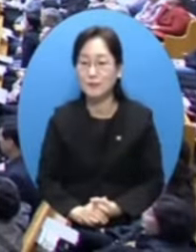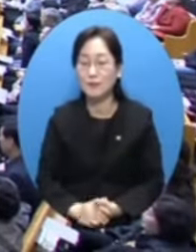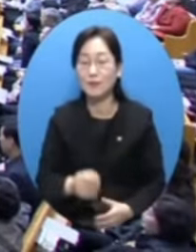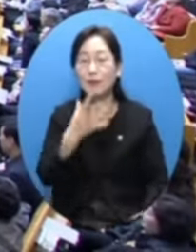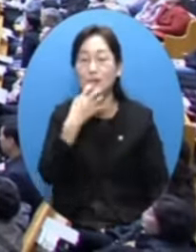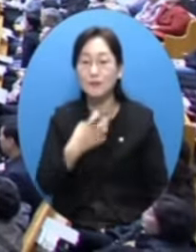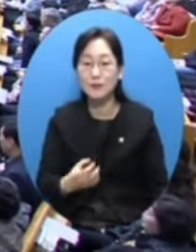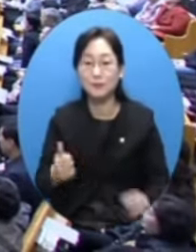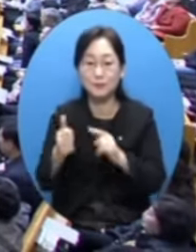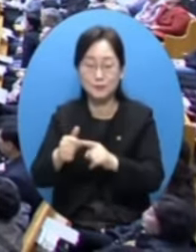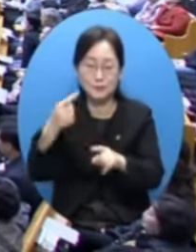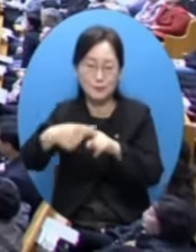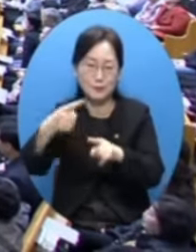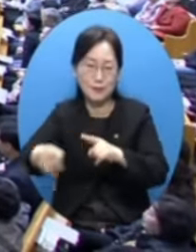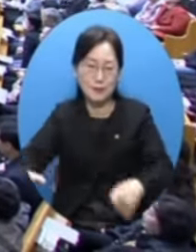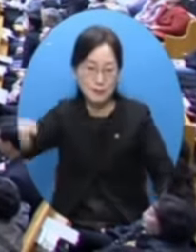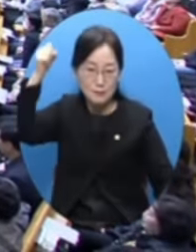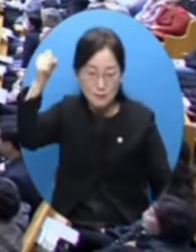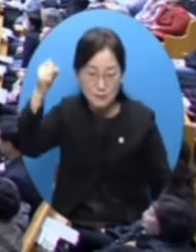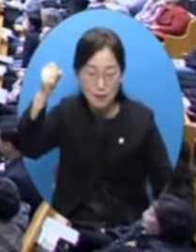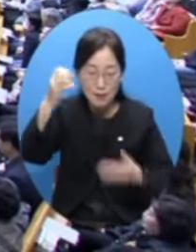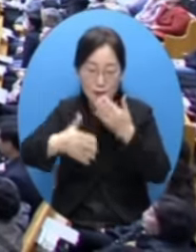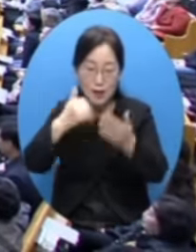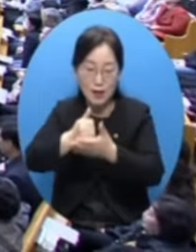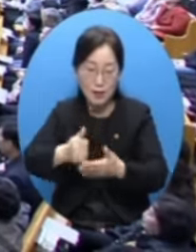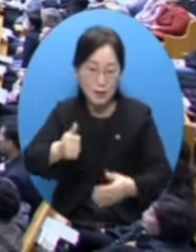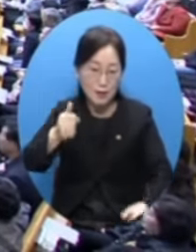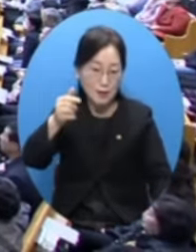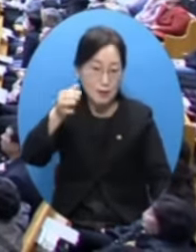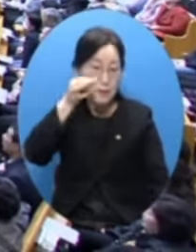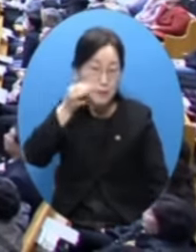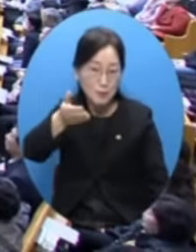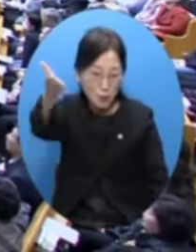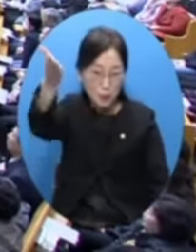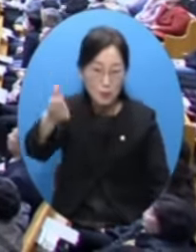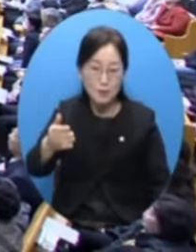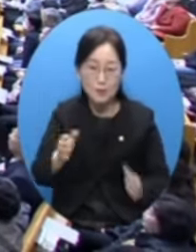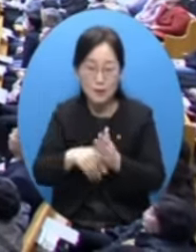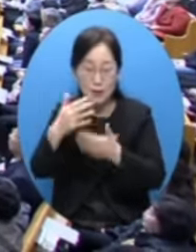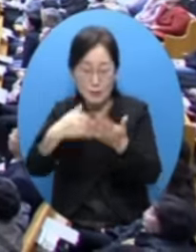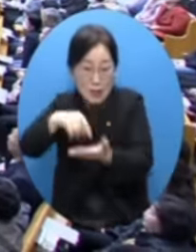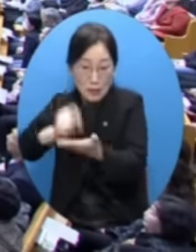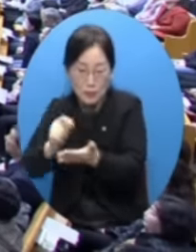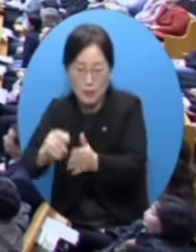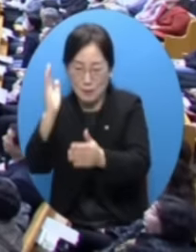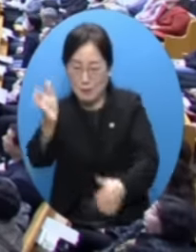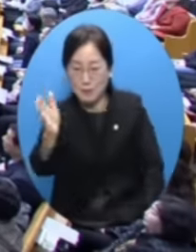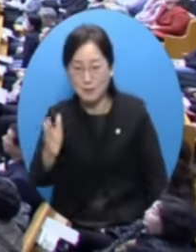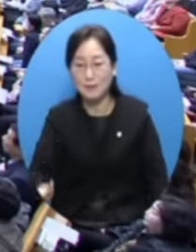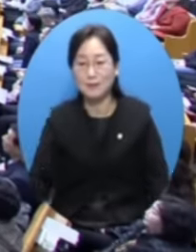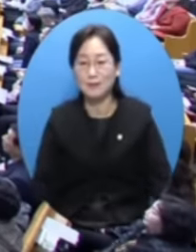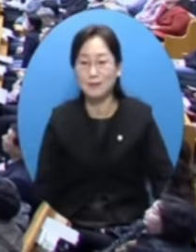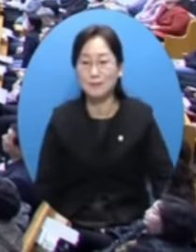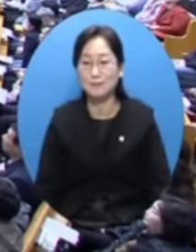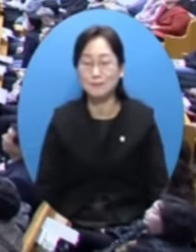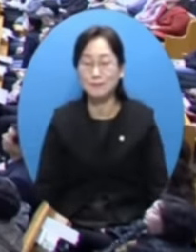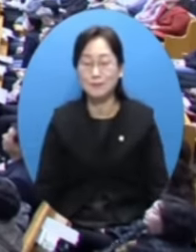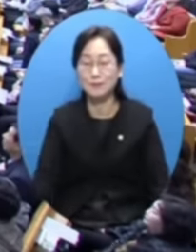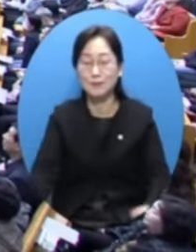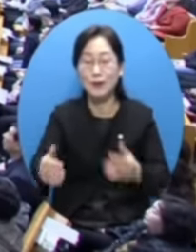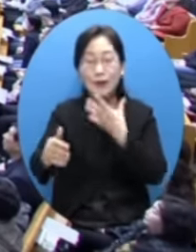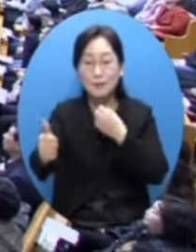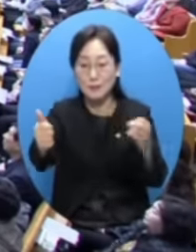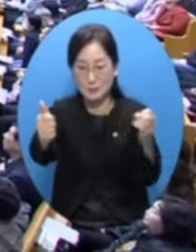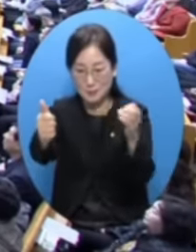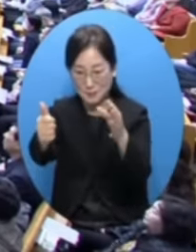아브라함이 칼을 들어서 하나님 앞에서 그 믿음을 보였을 때 하나님이 급히 막으시고 난 다음 그에게